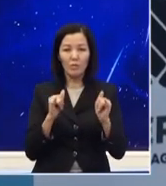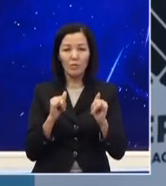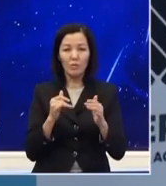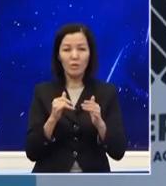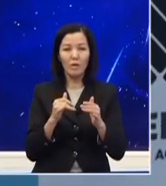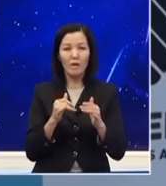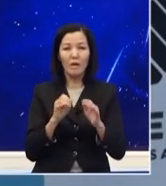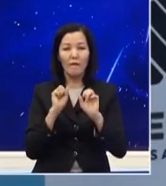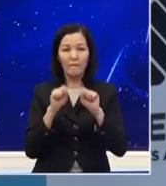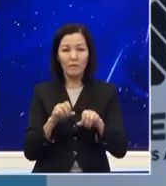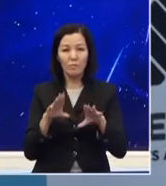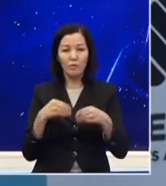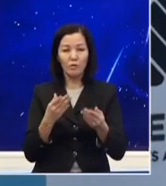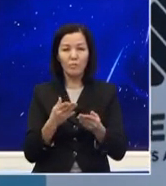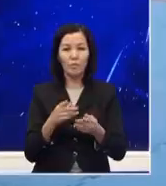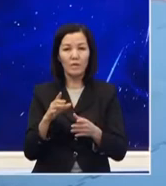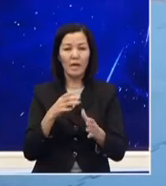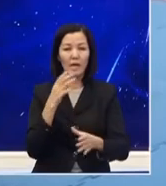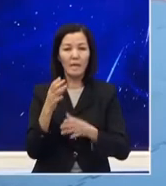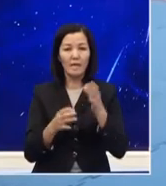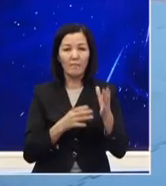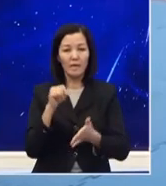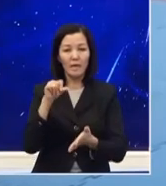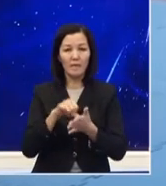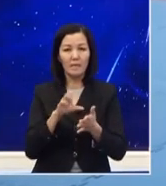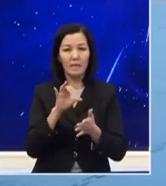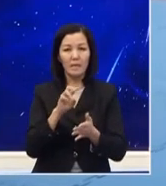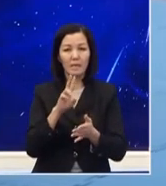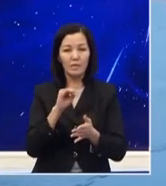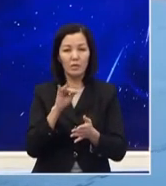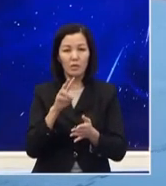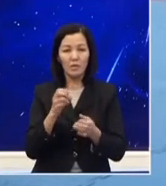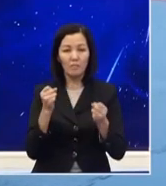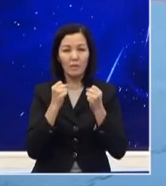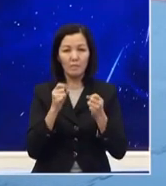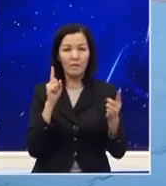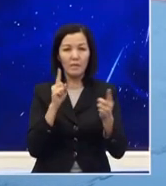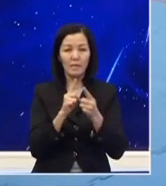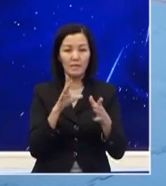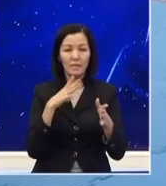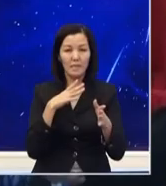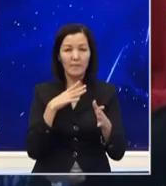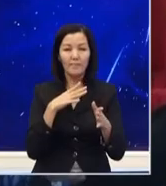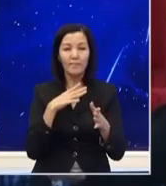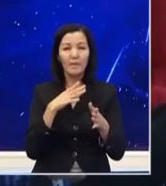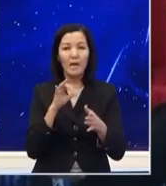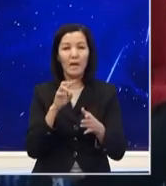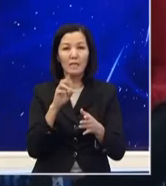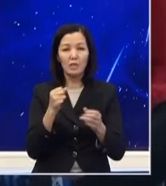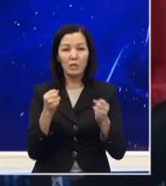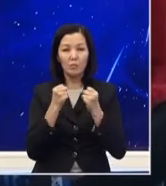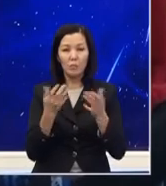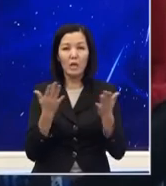туды. Ережесіз жекпе-жектен әлемдік аренада атой салып жүрген Асылжан Бақытжанұлы олармен арнайы кездесті. Алдымен Асылжан спортқа